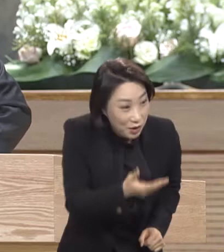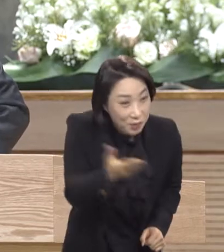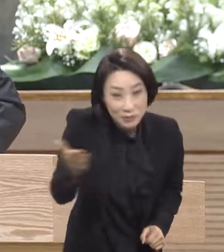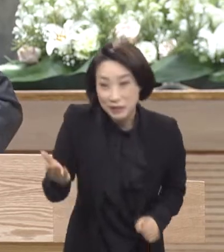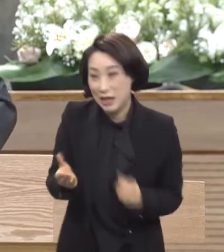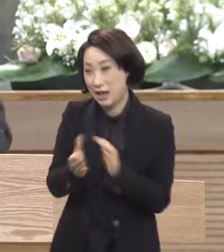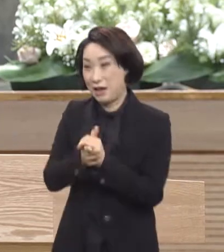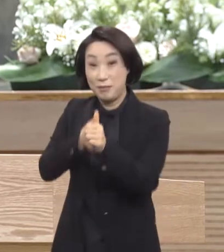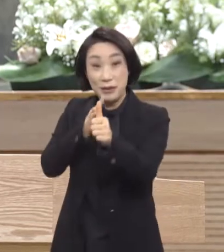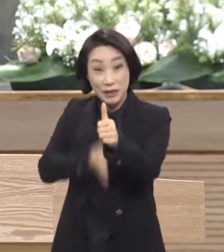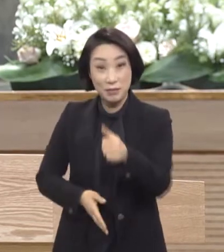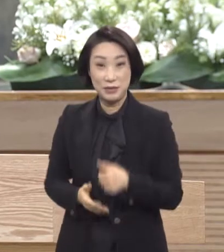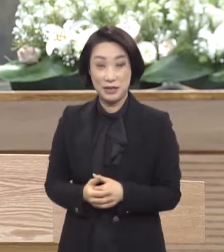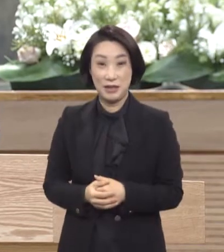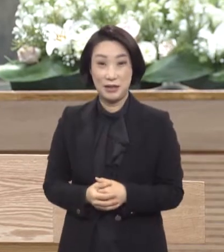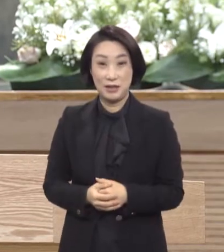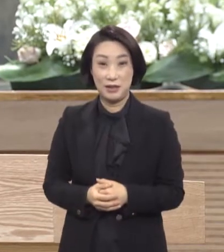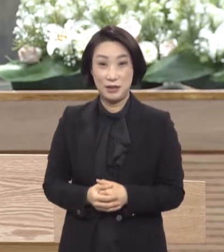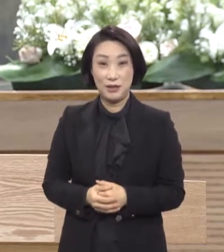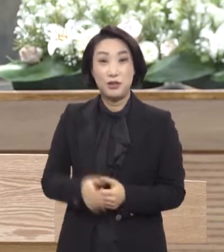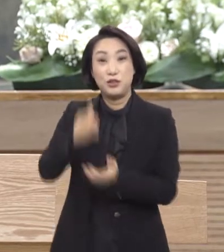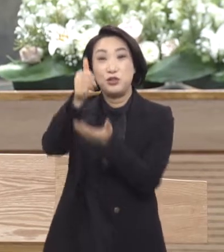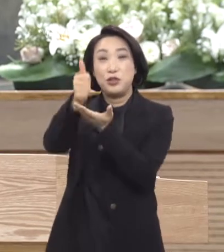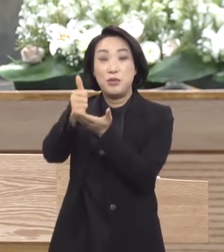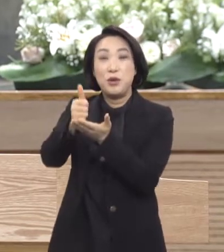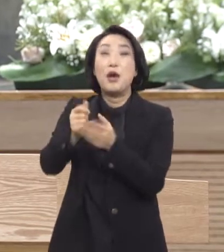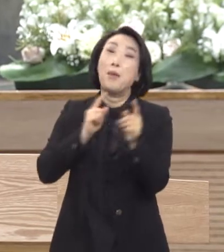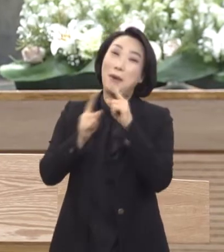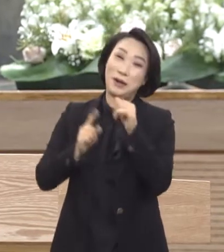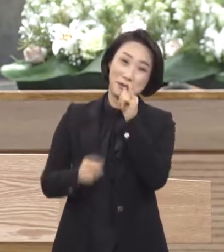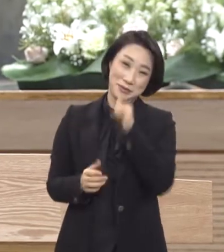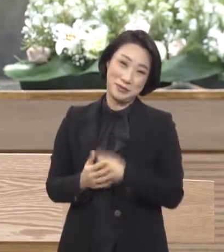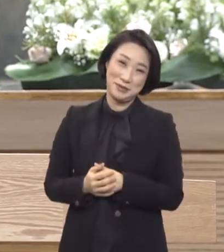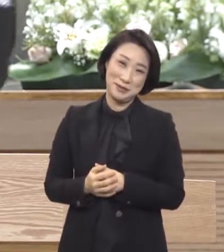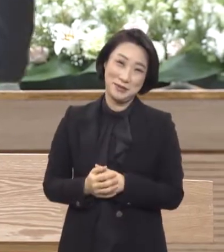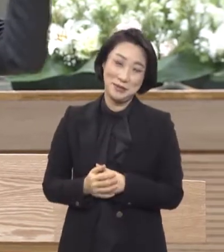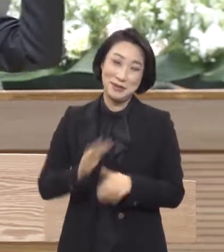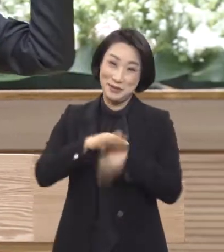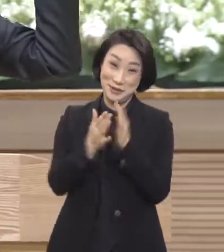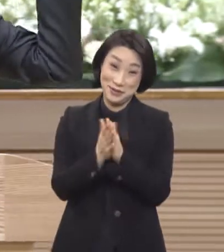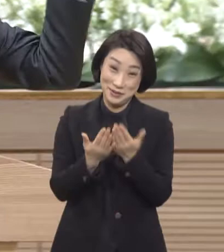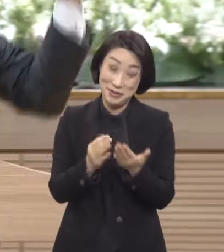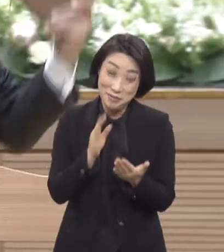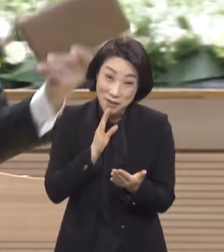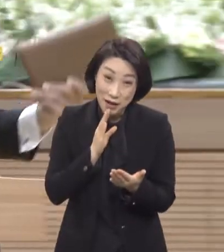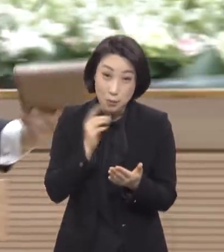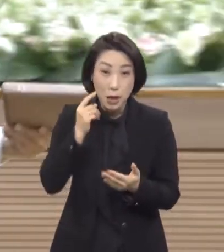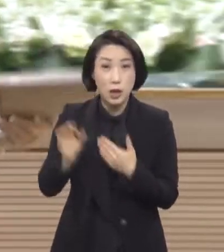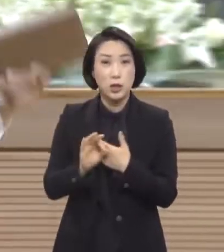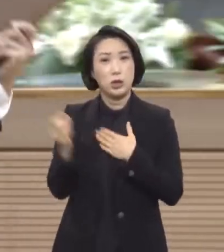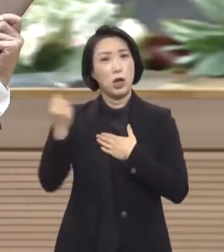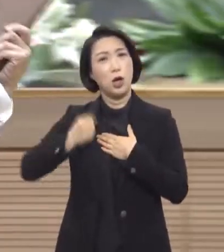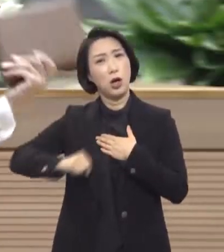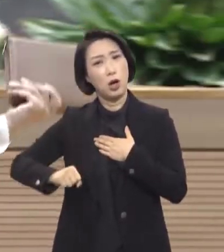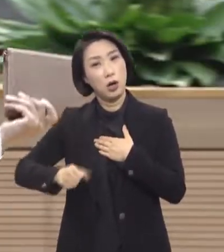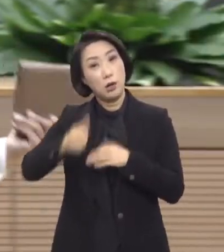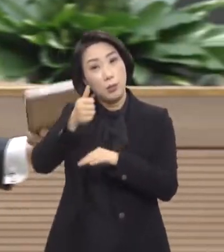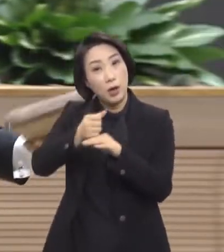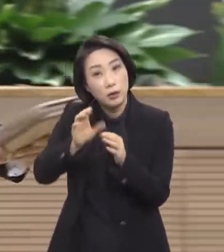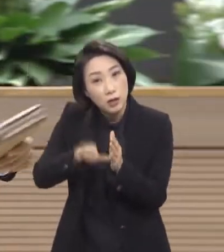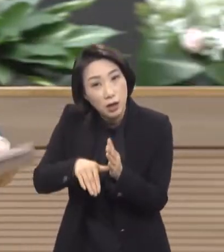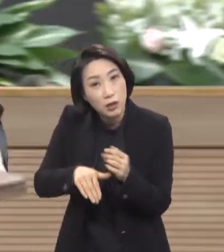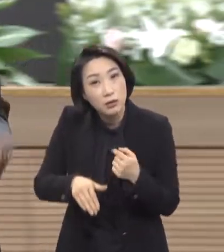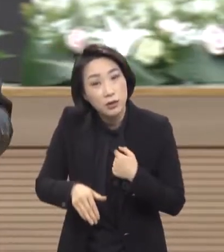합시다. 이게 주님이 하신 말씀. 만약에 고요하면 마지막